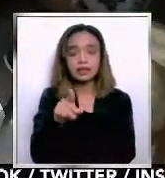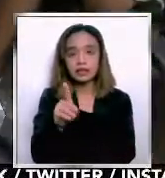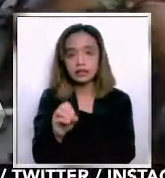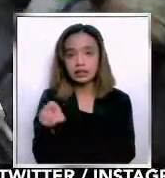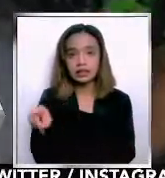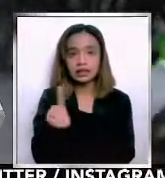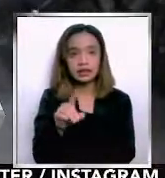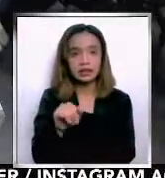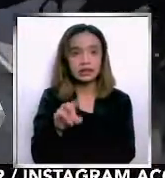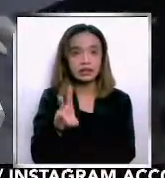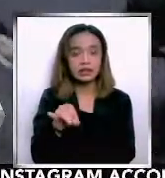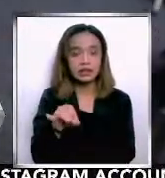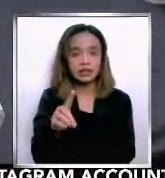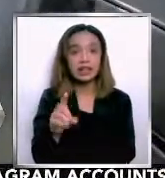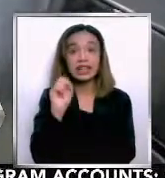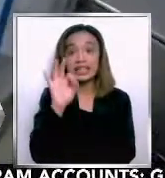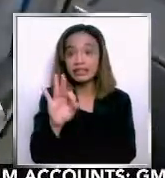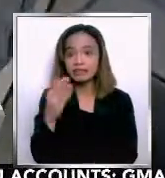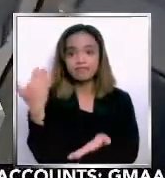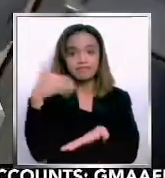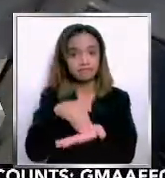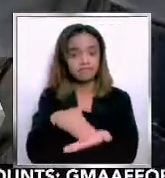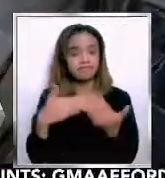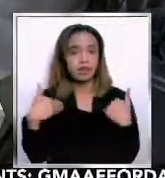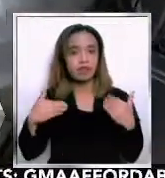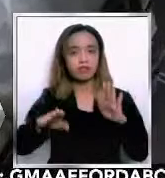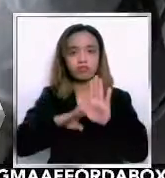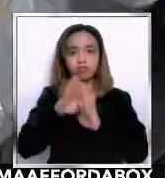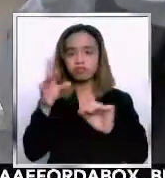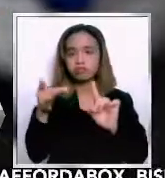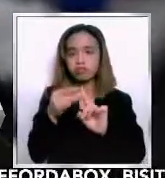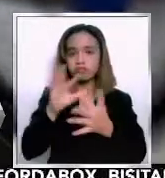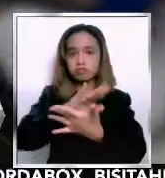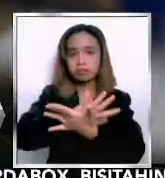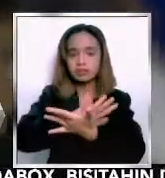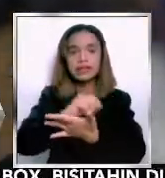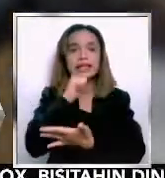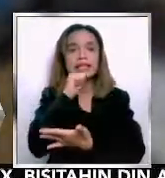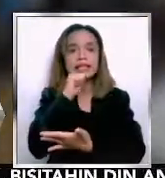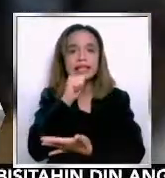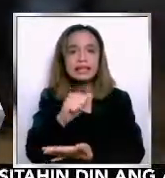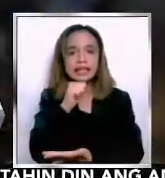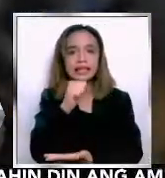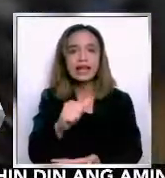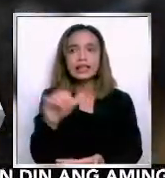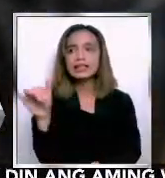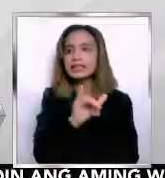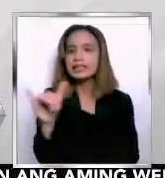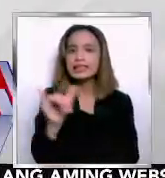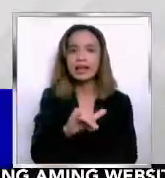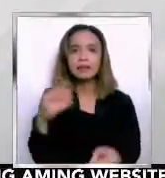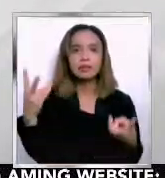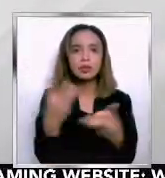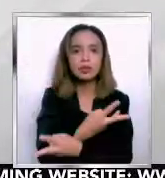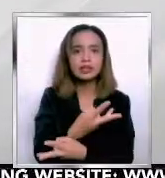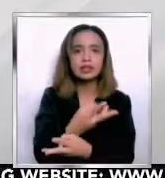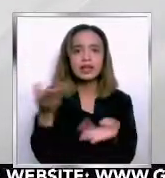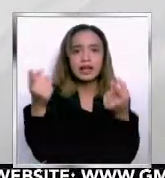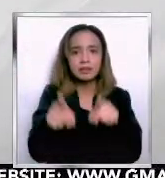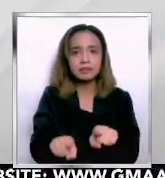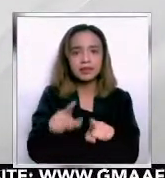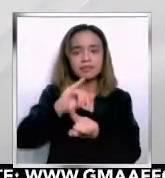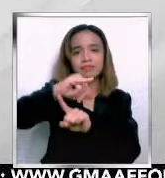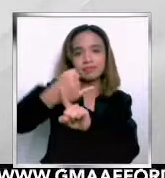Research, sakaling magkaroon muli ng COVID surge, hindi na raw ito magiging singlala ng naranasan noong Enero. Mas nakakawa siya,